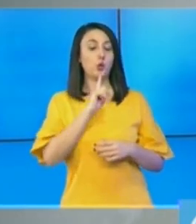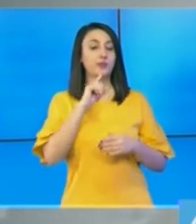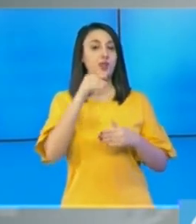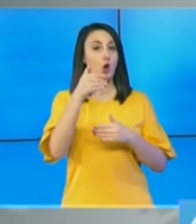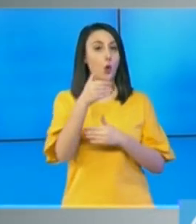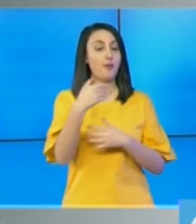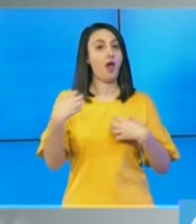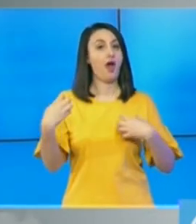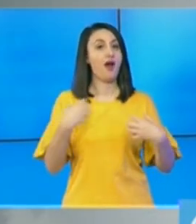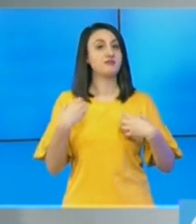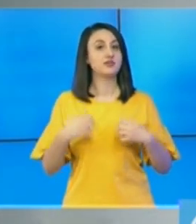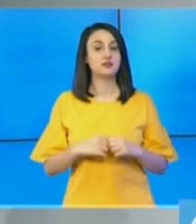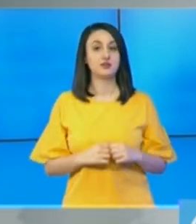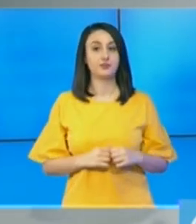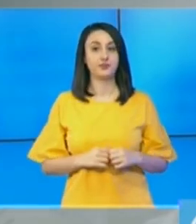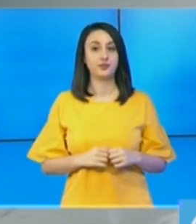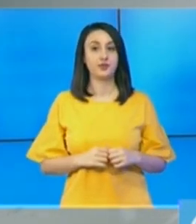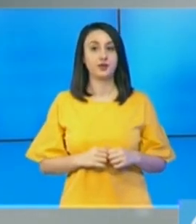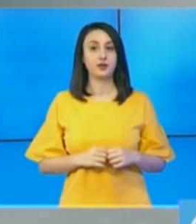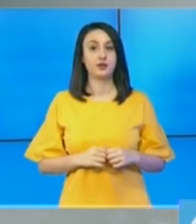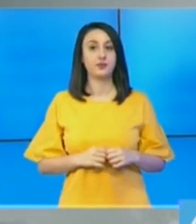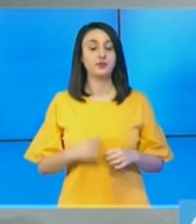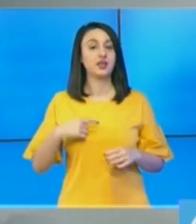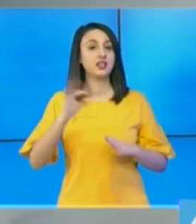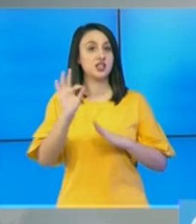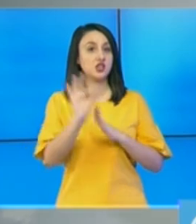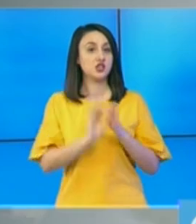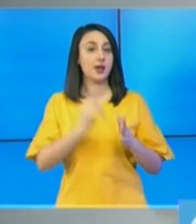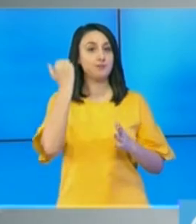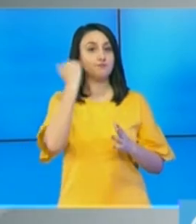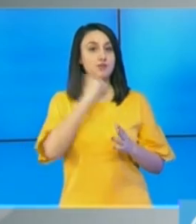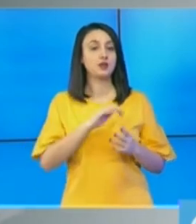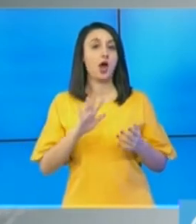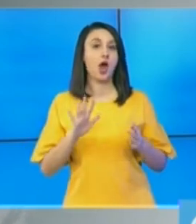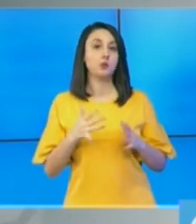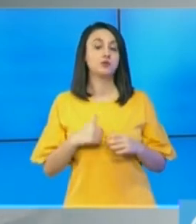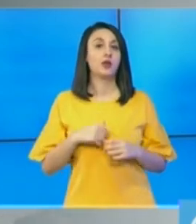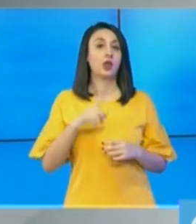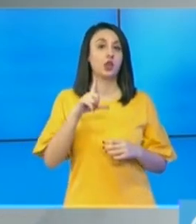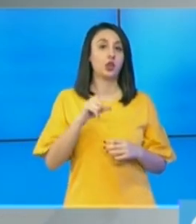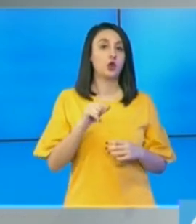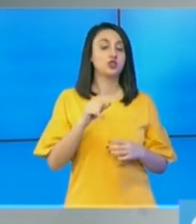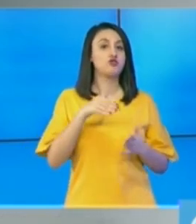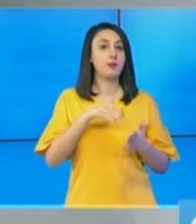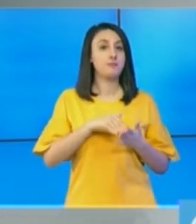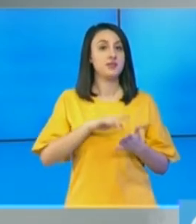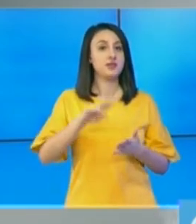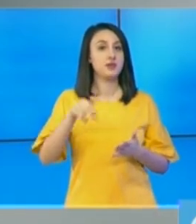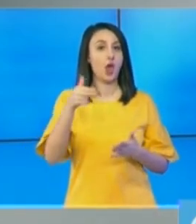Compania Artistică Costin Mărculescu SRL, înregistrase pierderi de aproximativ 20.000 de